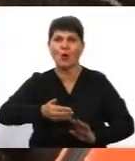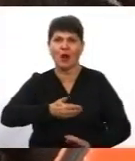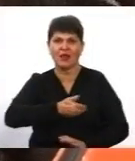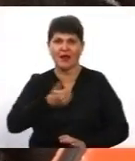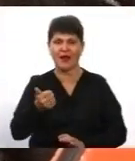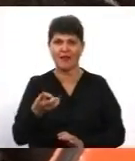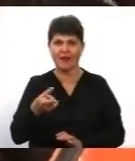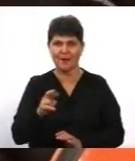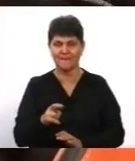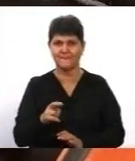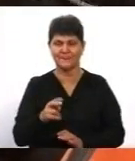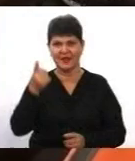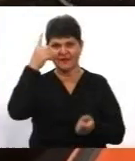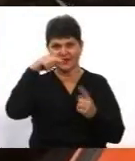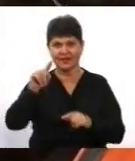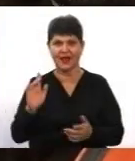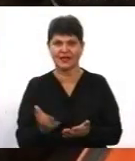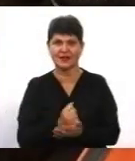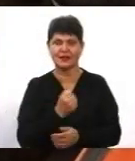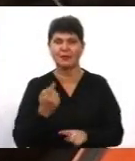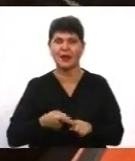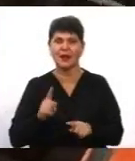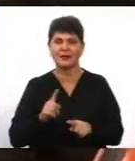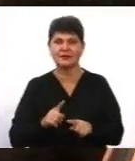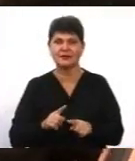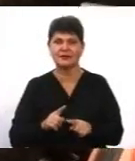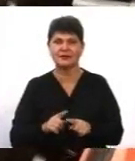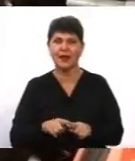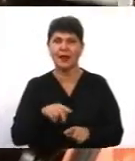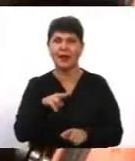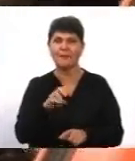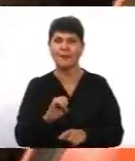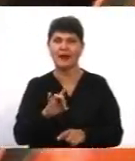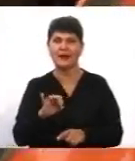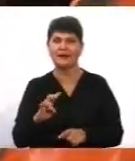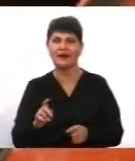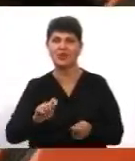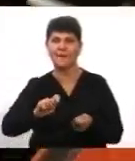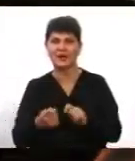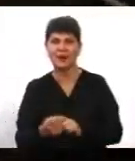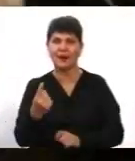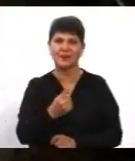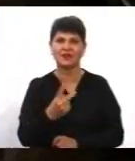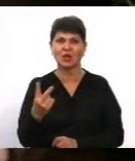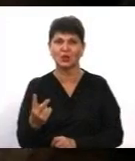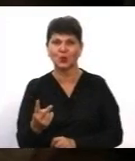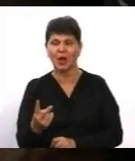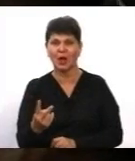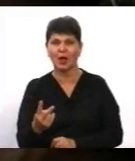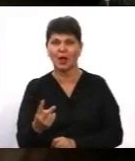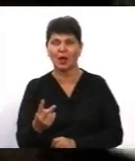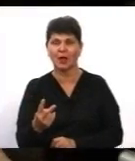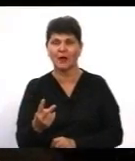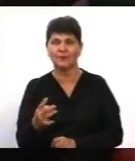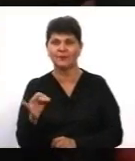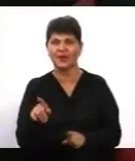хомяк. Такий тип керма. Тут перемикач передач, ось другий перемикач і гальма. І отак